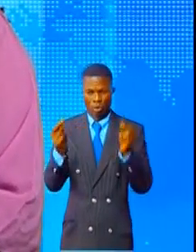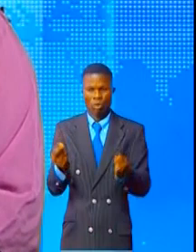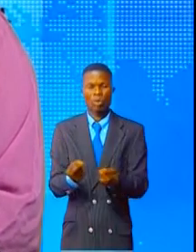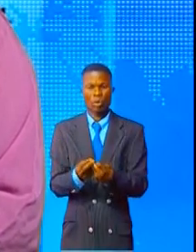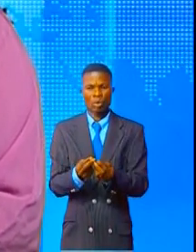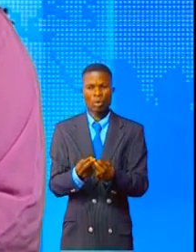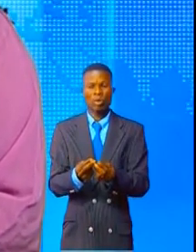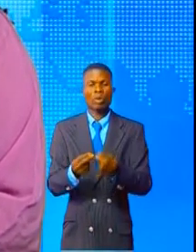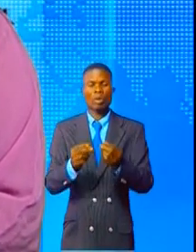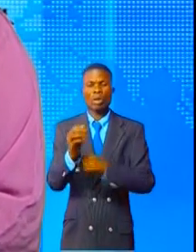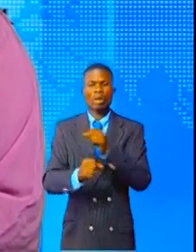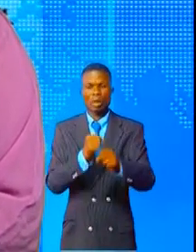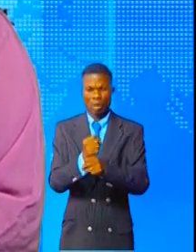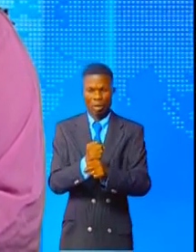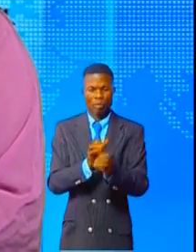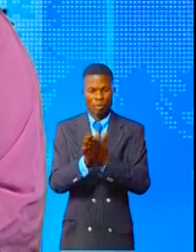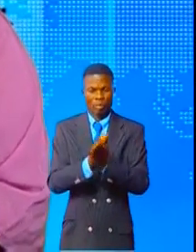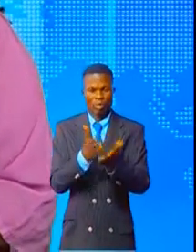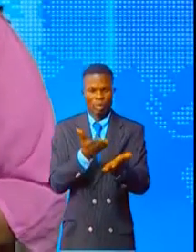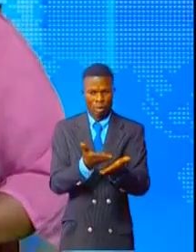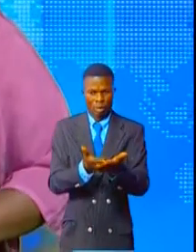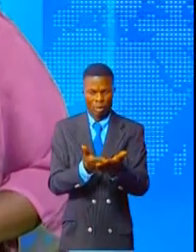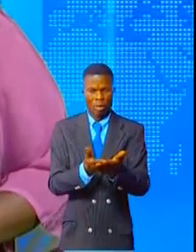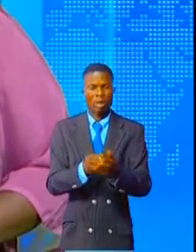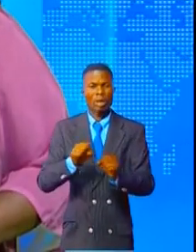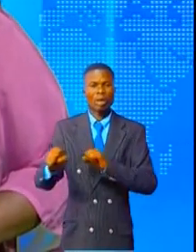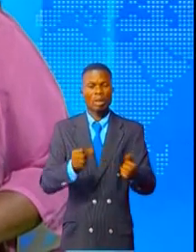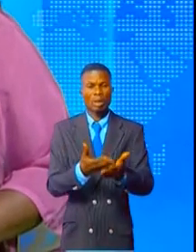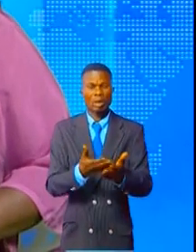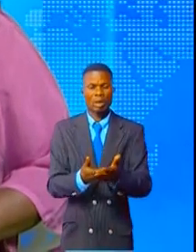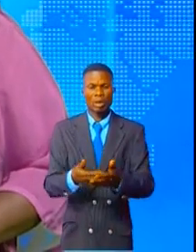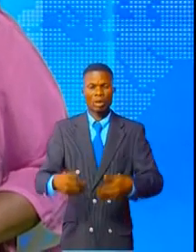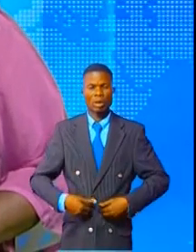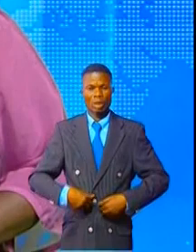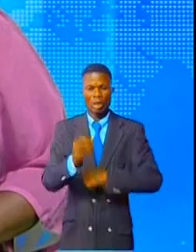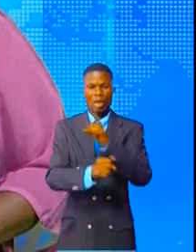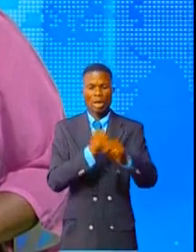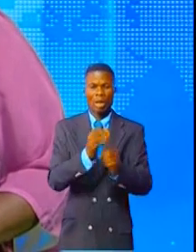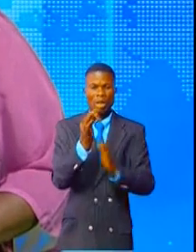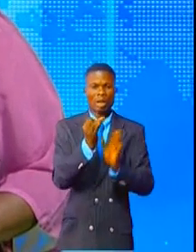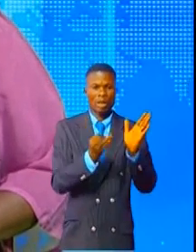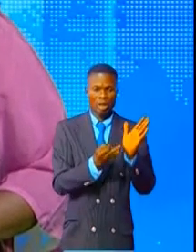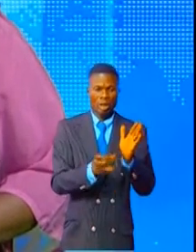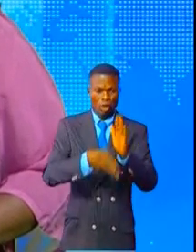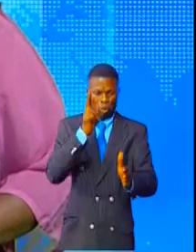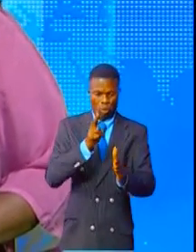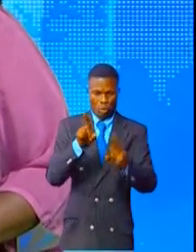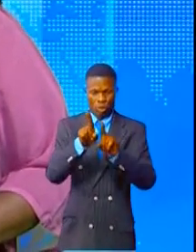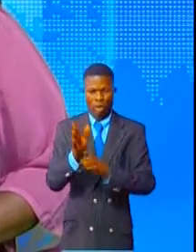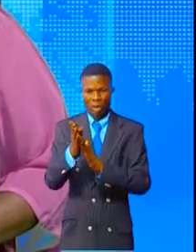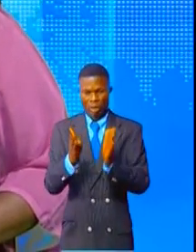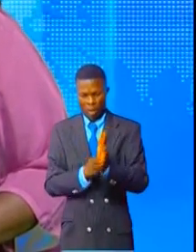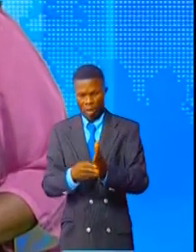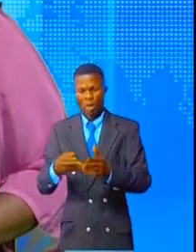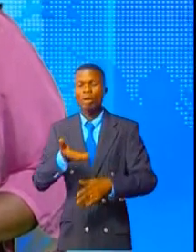catégories d'âge à sont concernés par ce concours les juniors des 12 à 18 ans et les seniors des 19 et